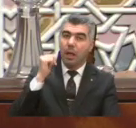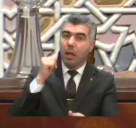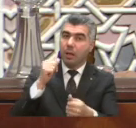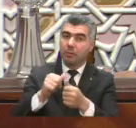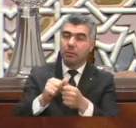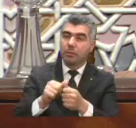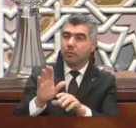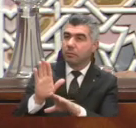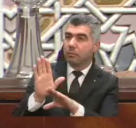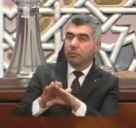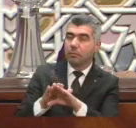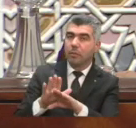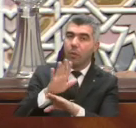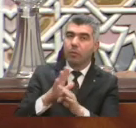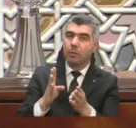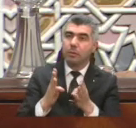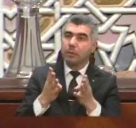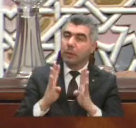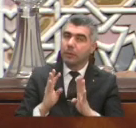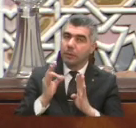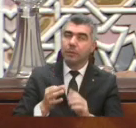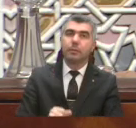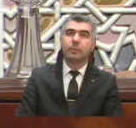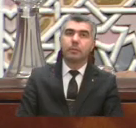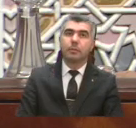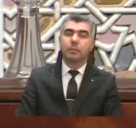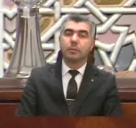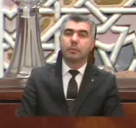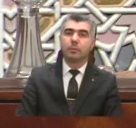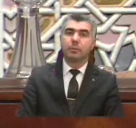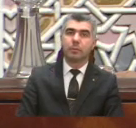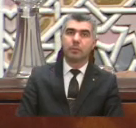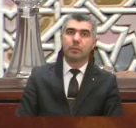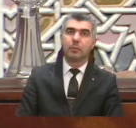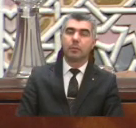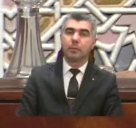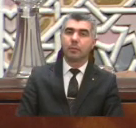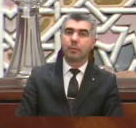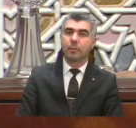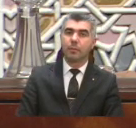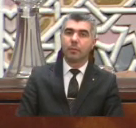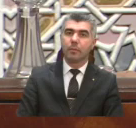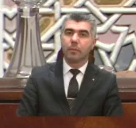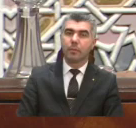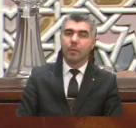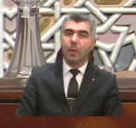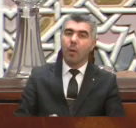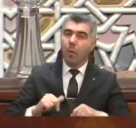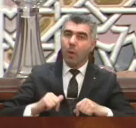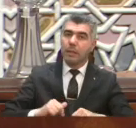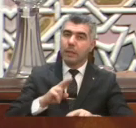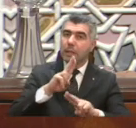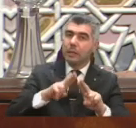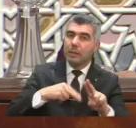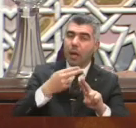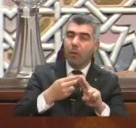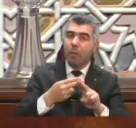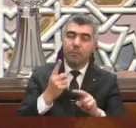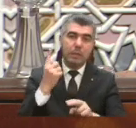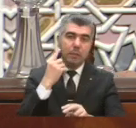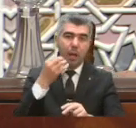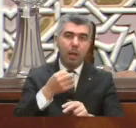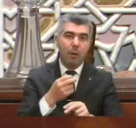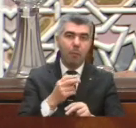والساده النواب شويه ديال الهدوء، راه كنشوفوا السيده الوزراء شويه كيتزعجوا، هما كيخبصوا عناصر